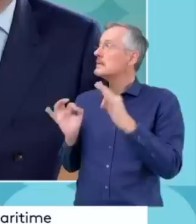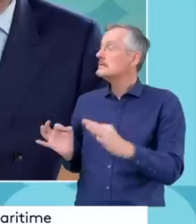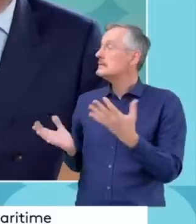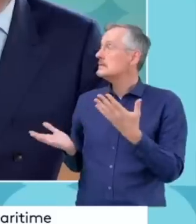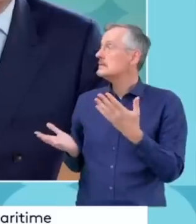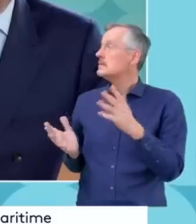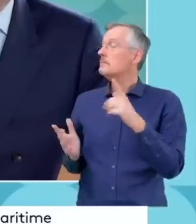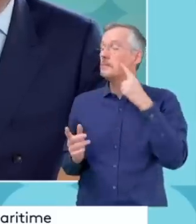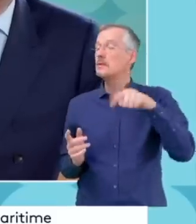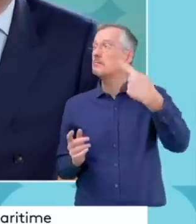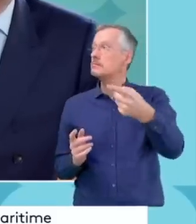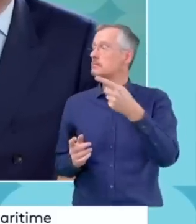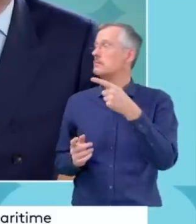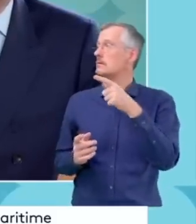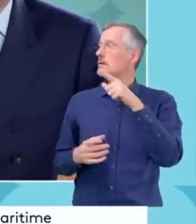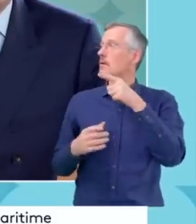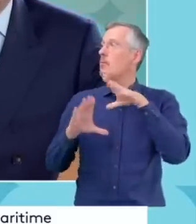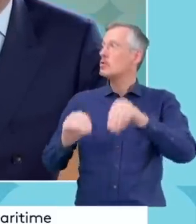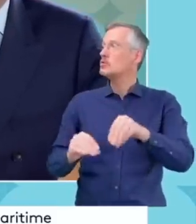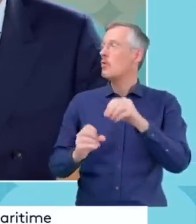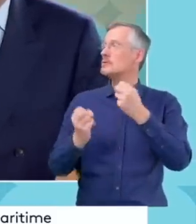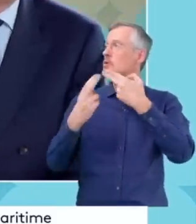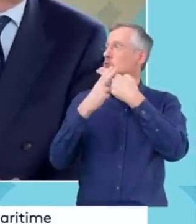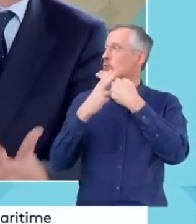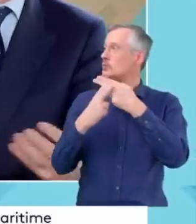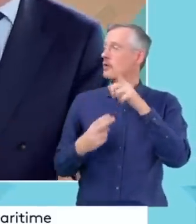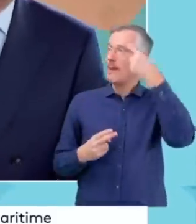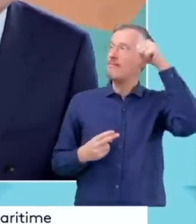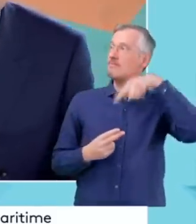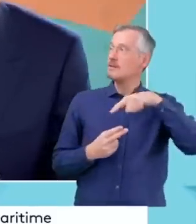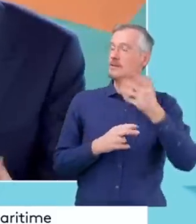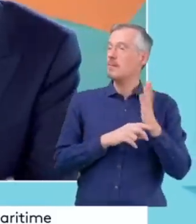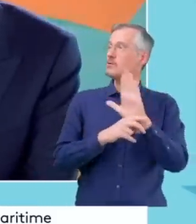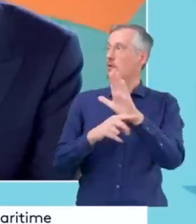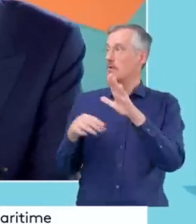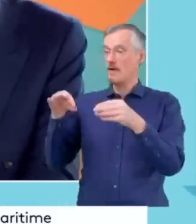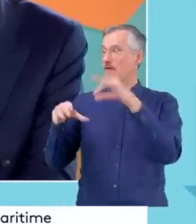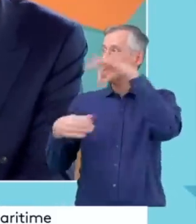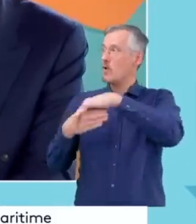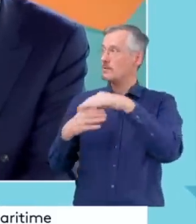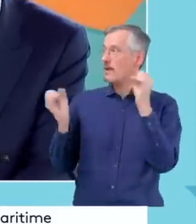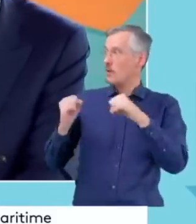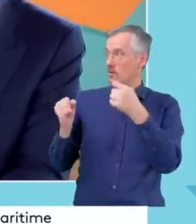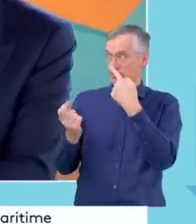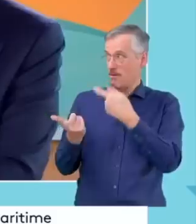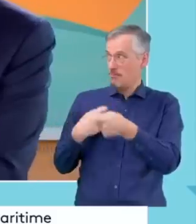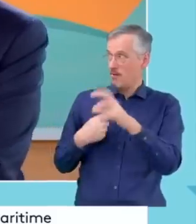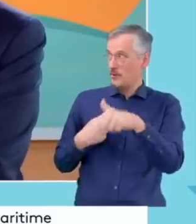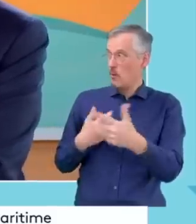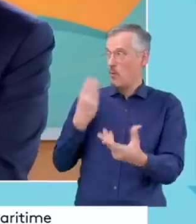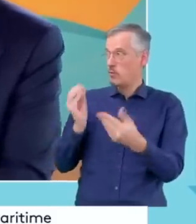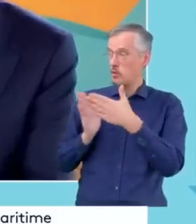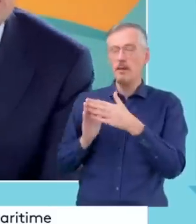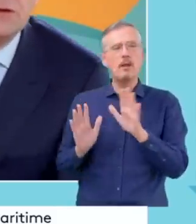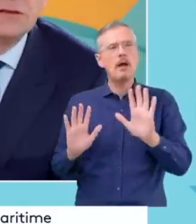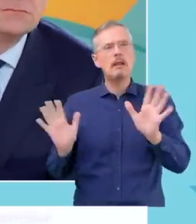monsieur, en votant tout à l'heure la motion de censure déposée par LFI? Est-ce que vous ne voyez pas une incohérence? Est-ce que vous demandez au Rassemblement National, s'il vous plaît, votez pas pour notre